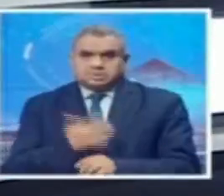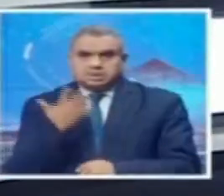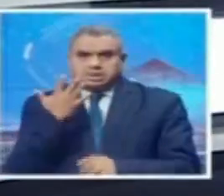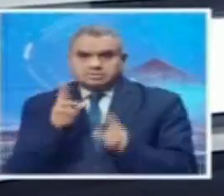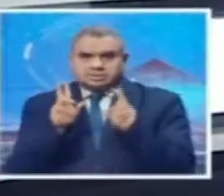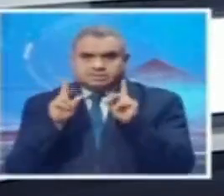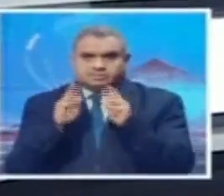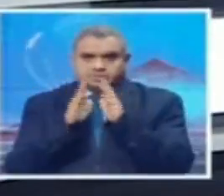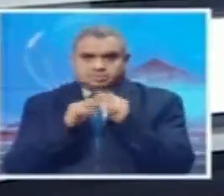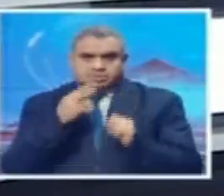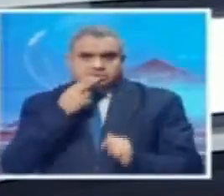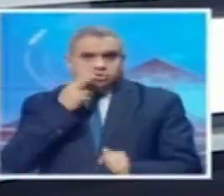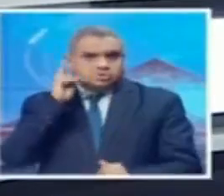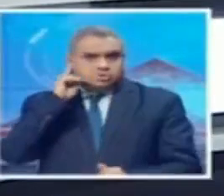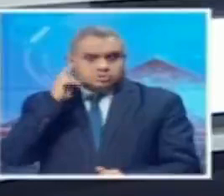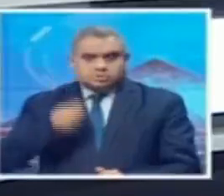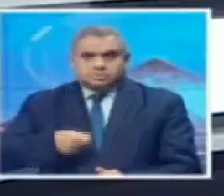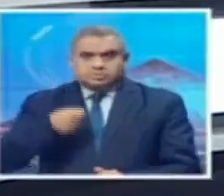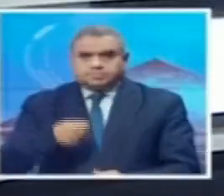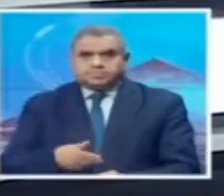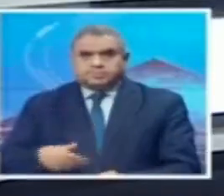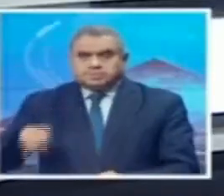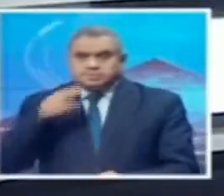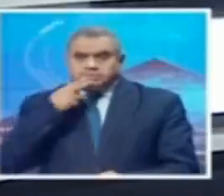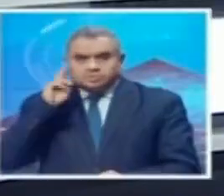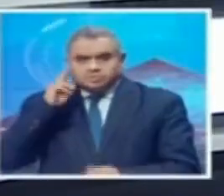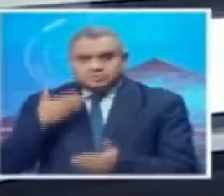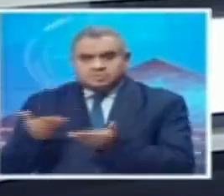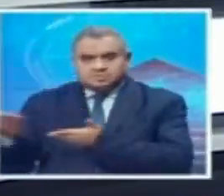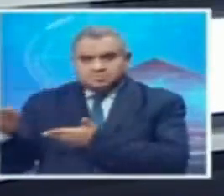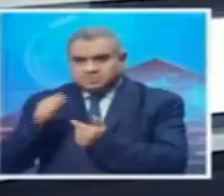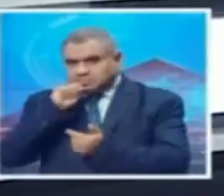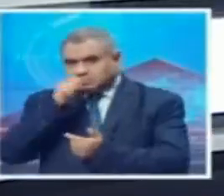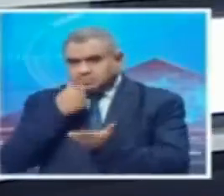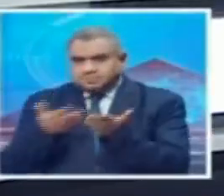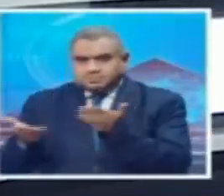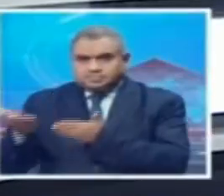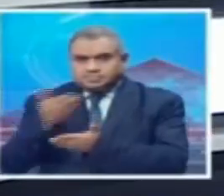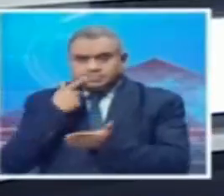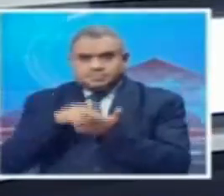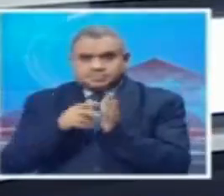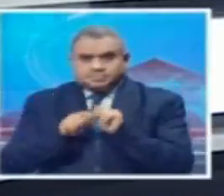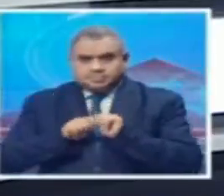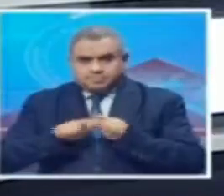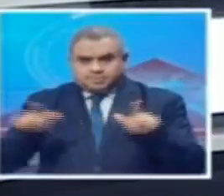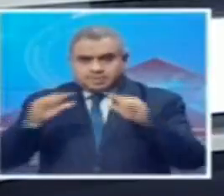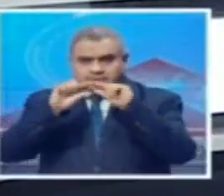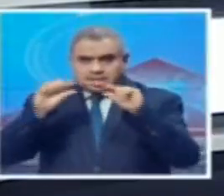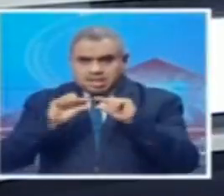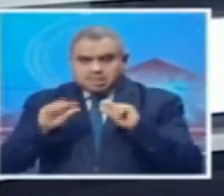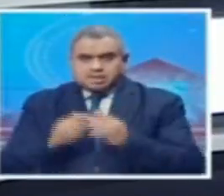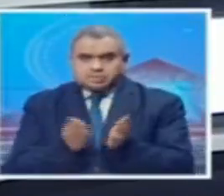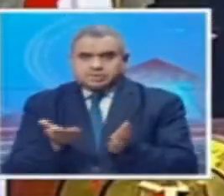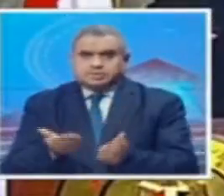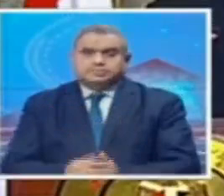السادسة من التلفزيون المصري. أهلا بحضراتكم. أهلا بك فاطمة. أهلا بك ياسر، تحية لحضراتكم وإلى عناوين النشرة.